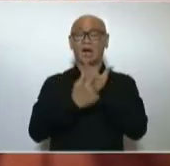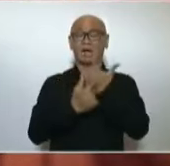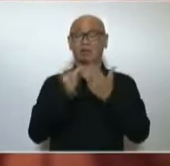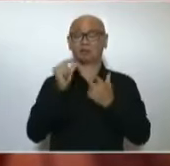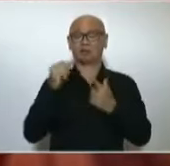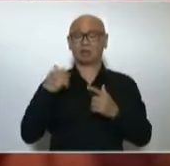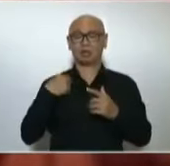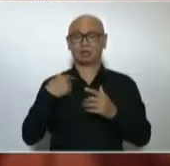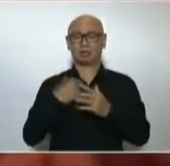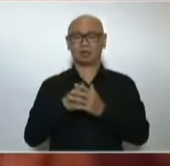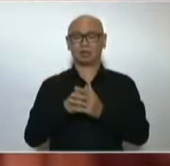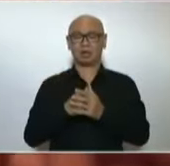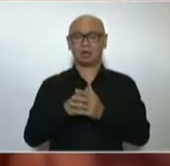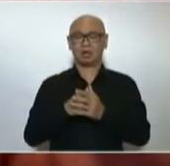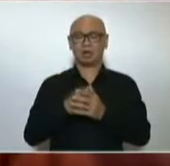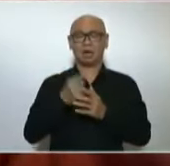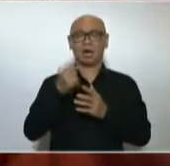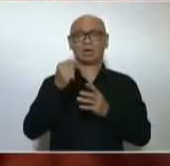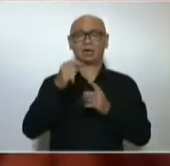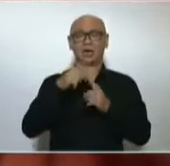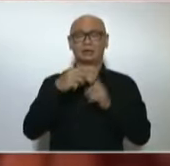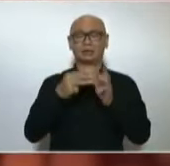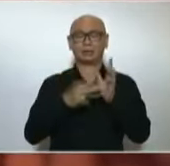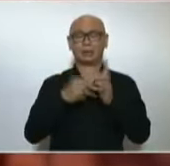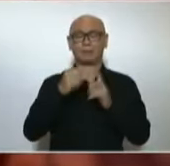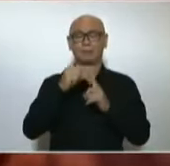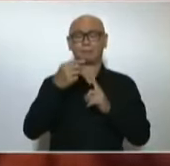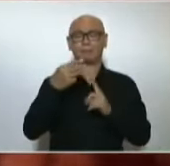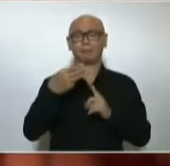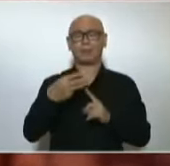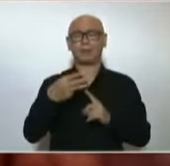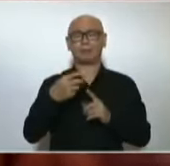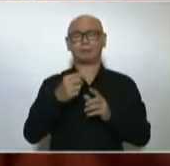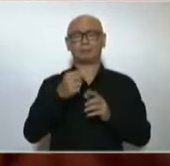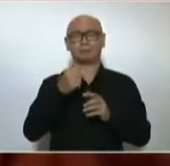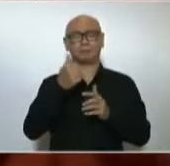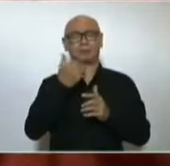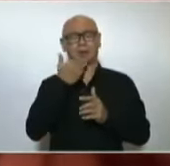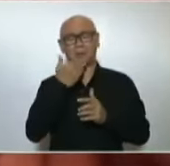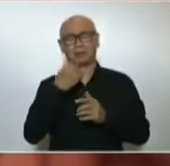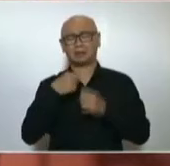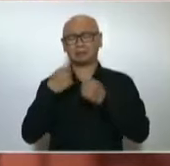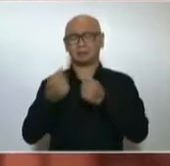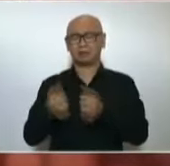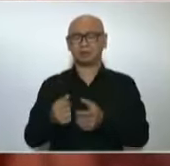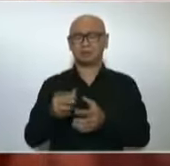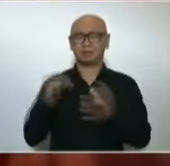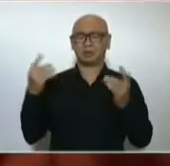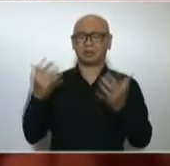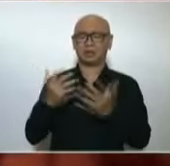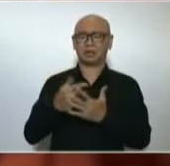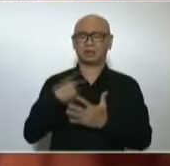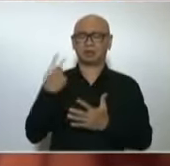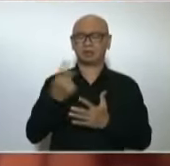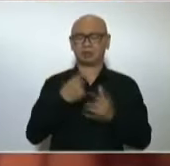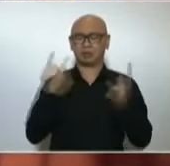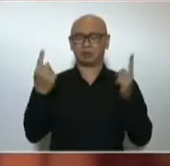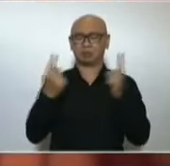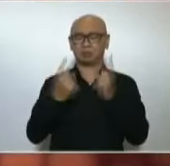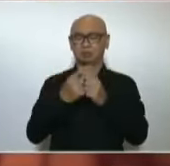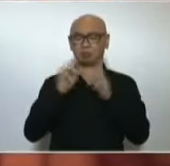adanya harga tempe mudah dibeli oleh masyarakat kami ketemu banyak orang itulah